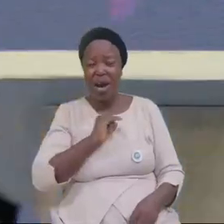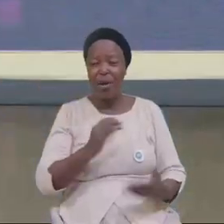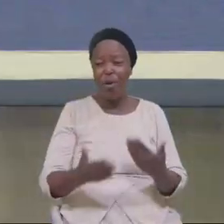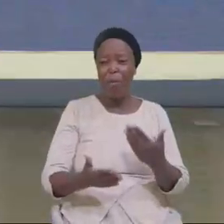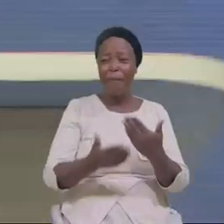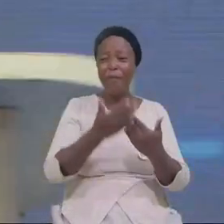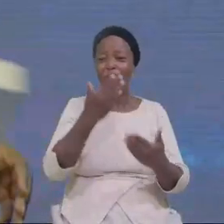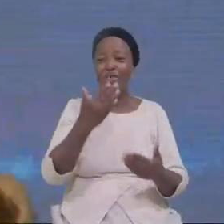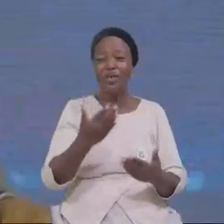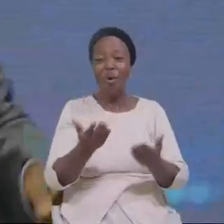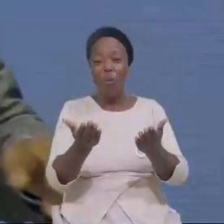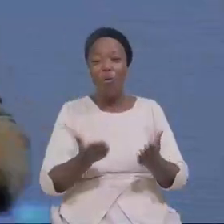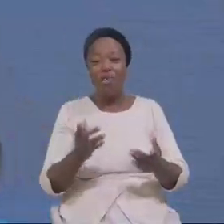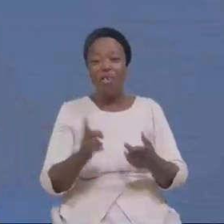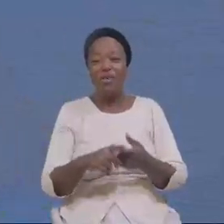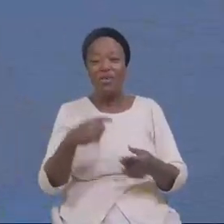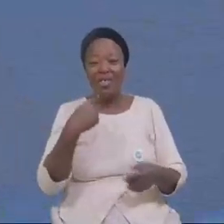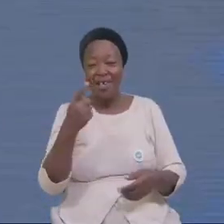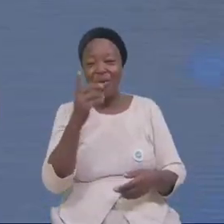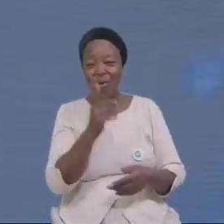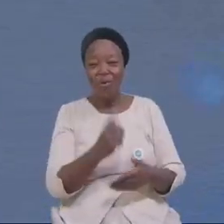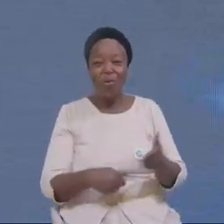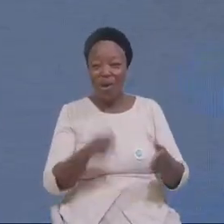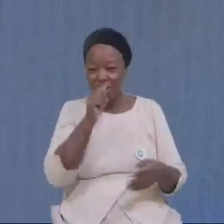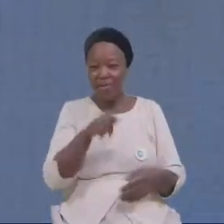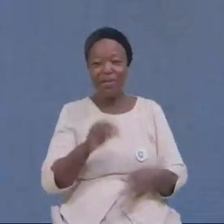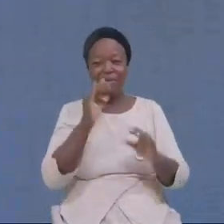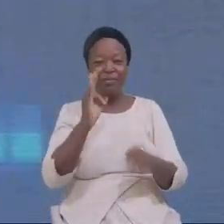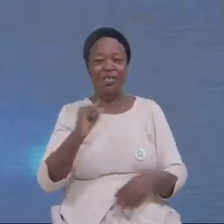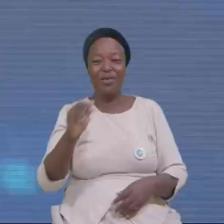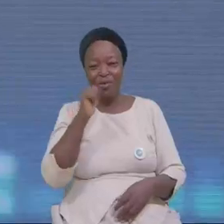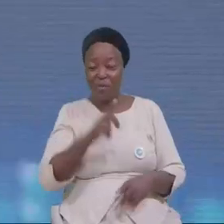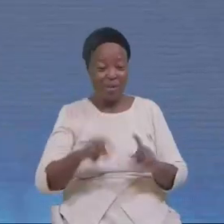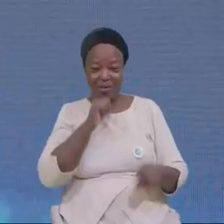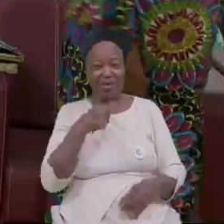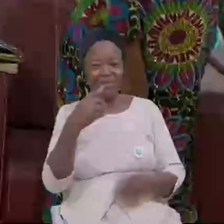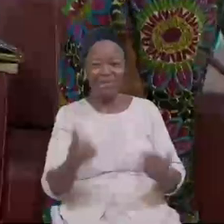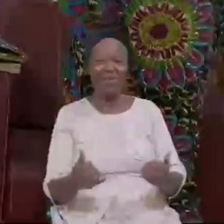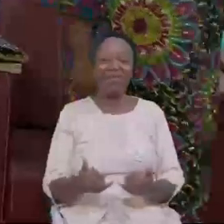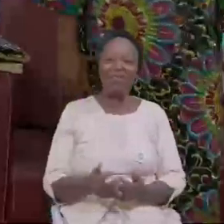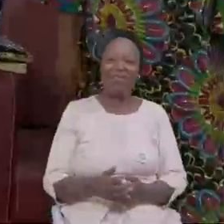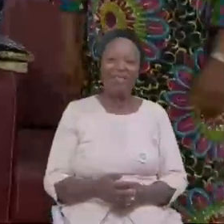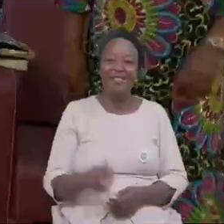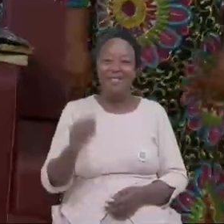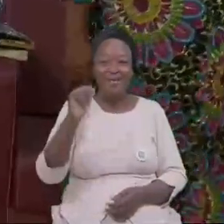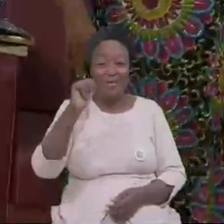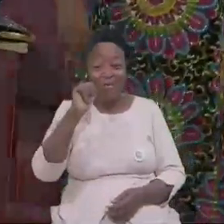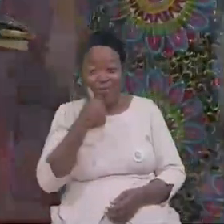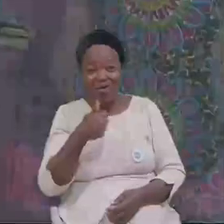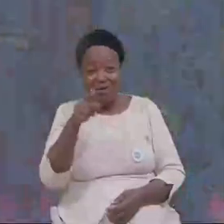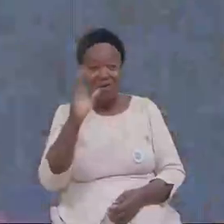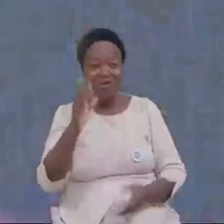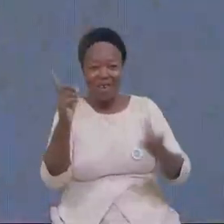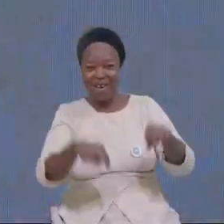j'ai vraiment envie de vous dire ce dont je vais parler demain. Mais je ne vous dirai pas ça maintenant. Demain, vous allez venir.